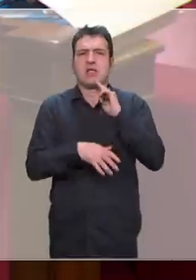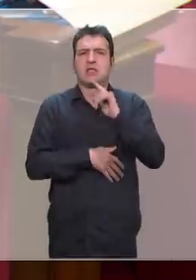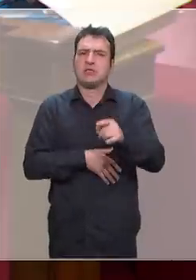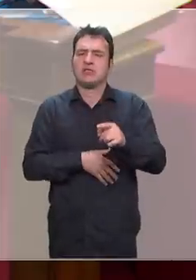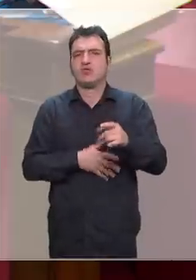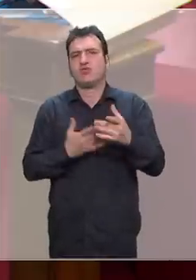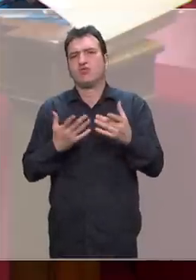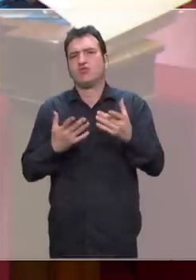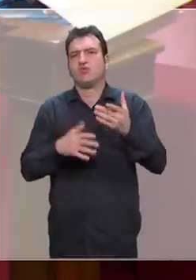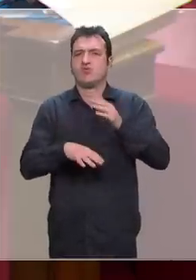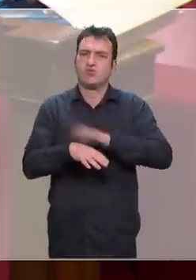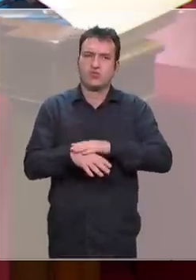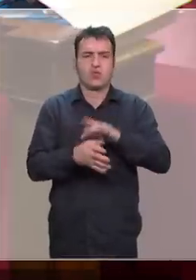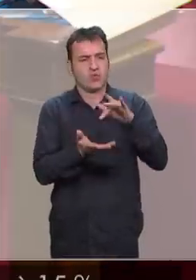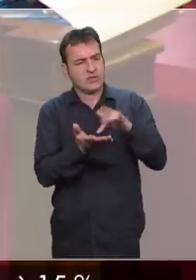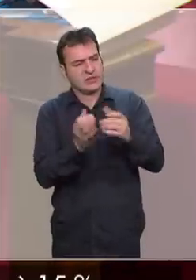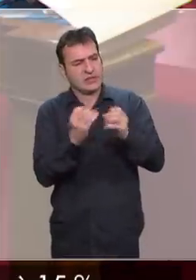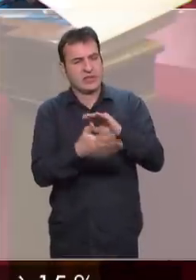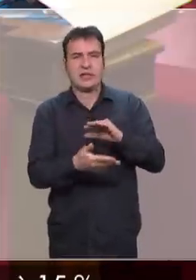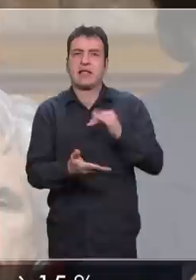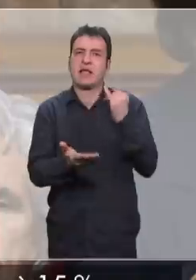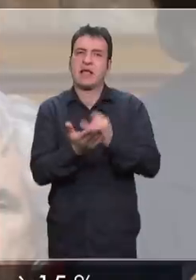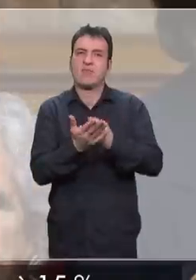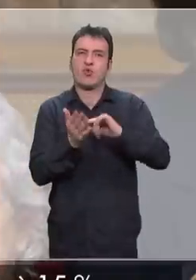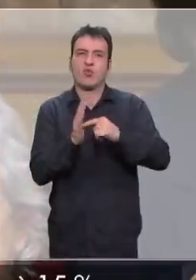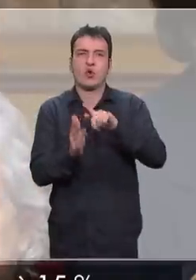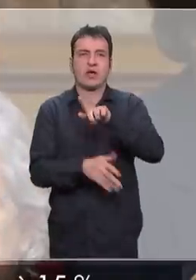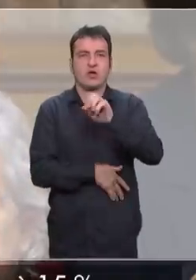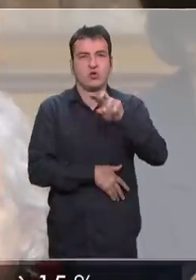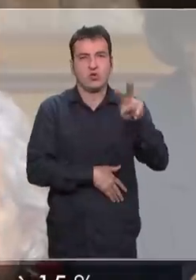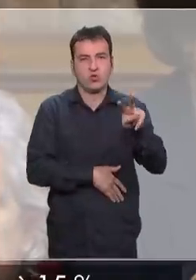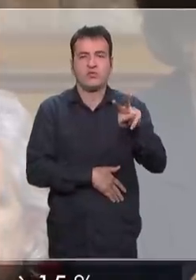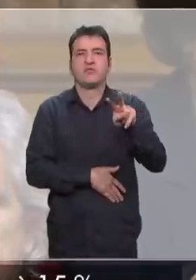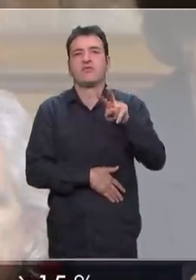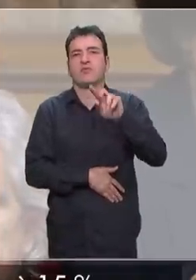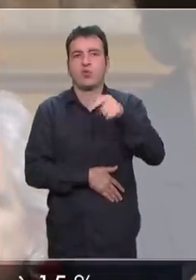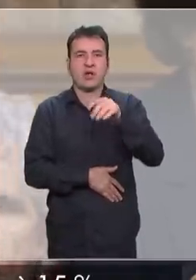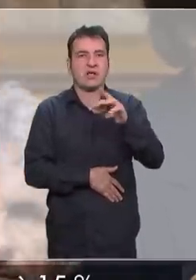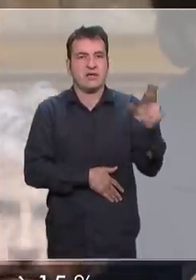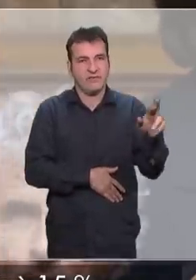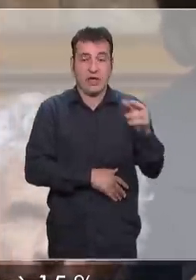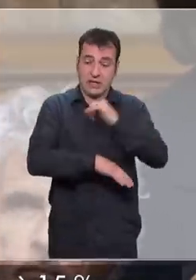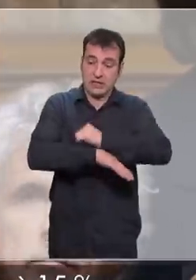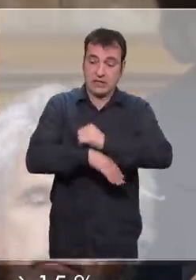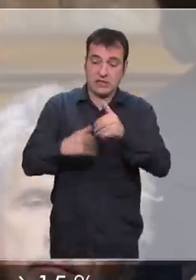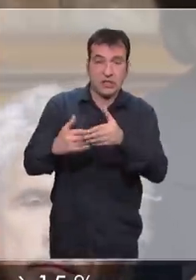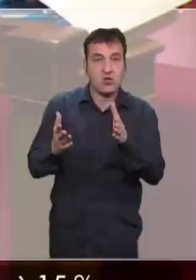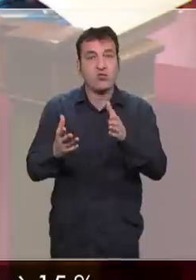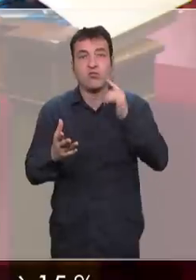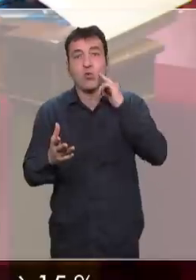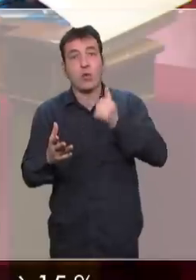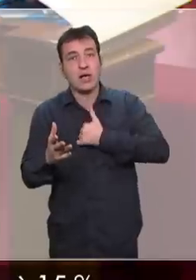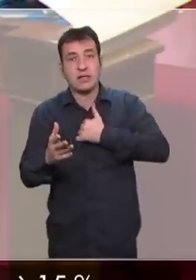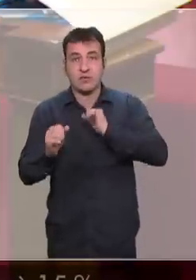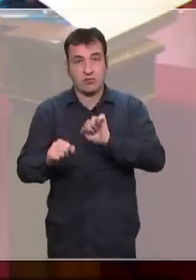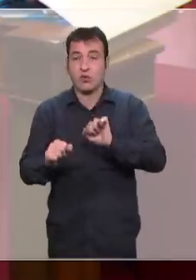sur impots.gouv.fr le dispositif, le guichet qui permet à nos artisans, boulangers, bouchers et bien d'autres